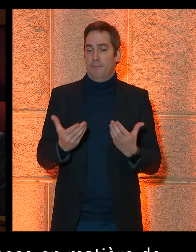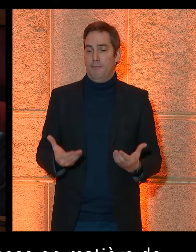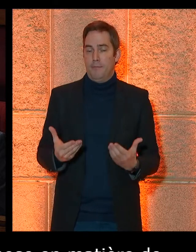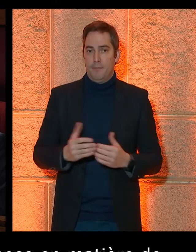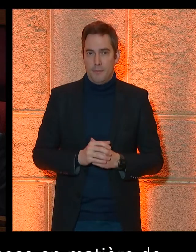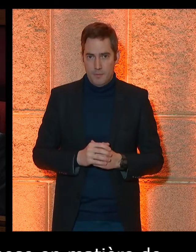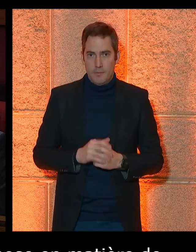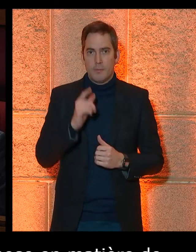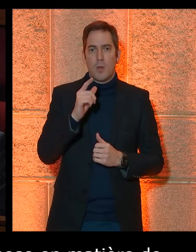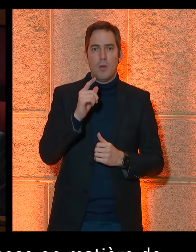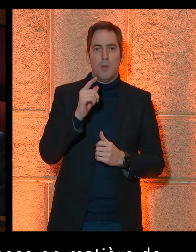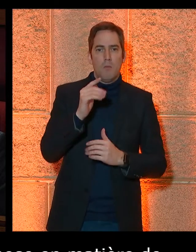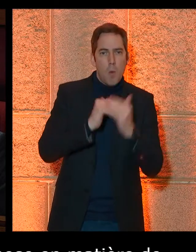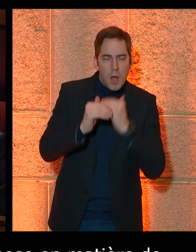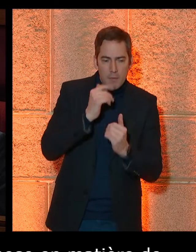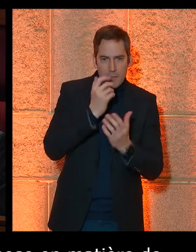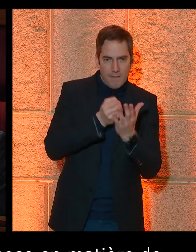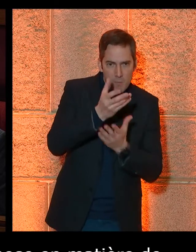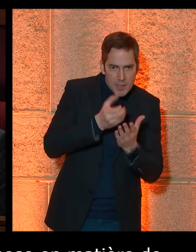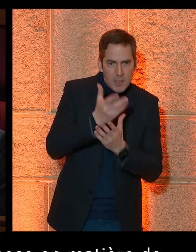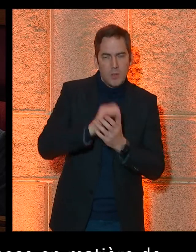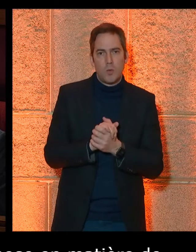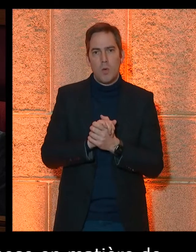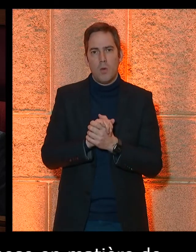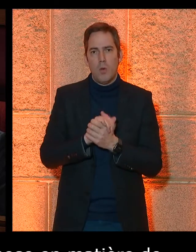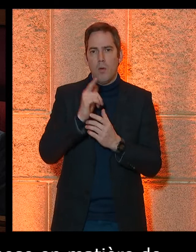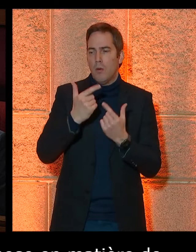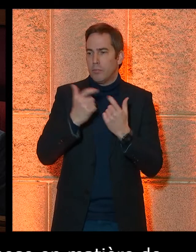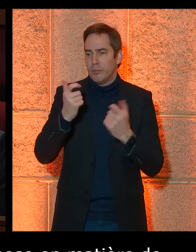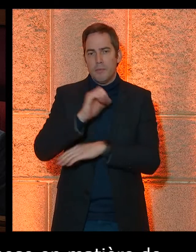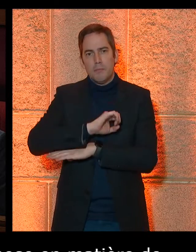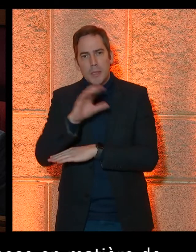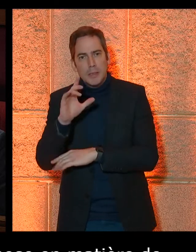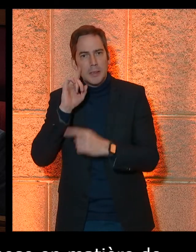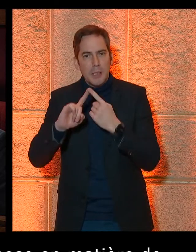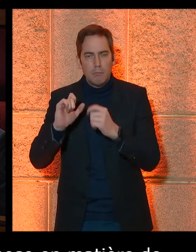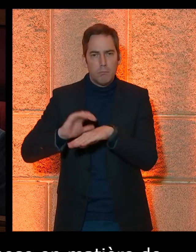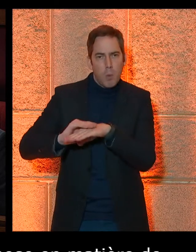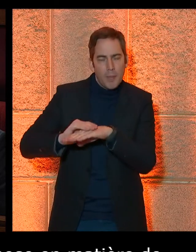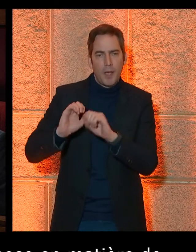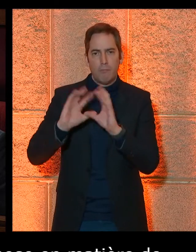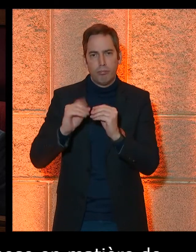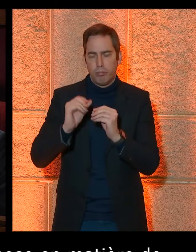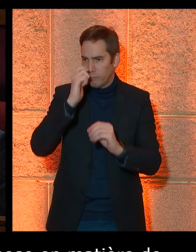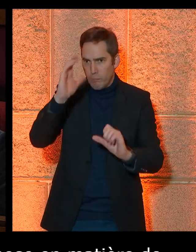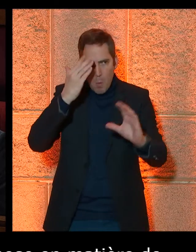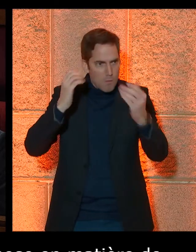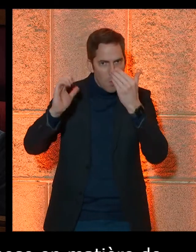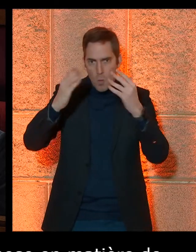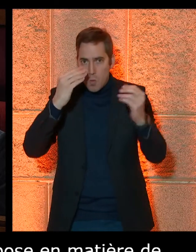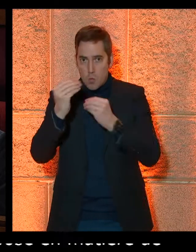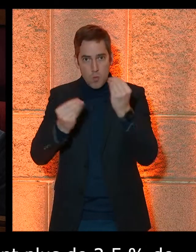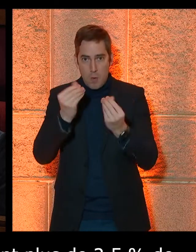les programmes d'information, les journaux télévisés, les magazines d'information politique ou les